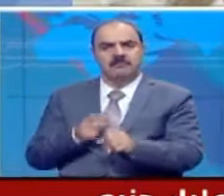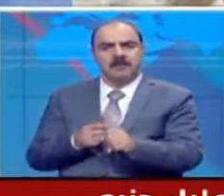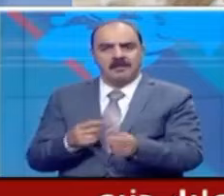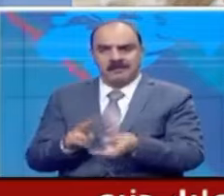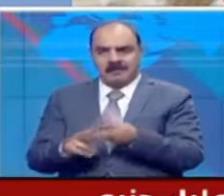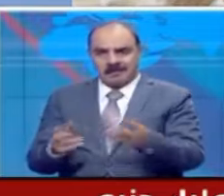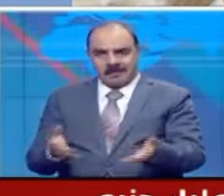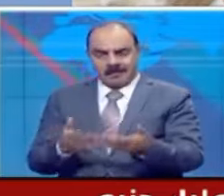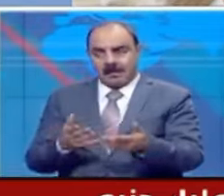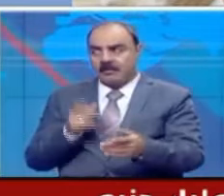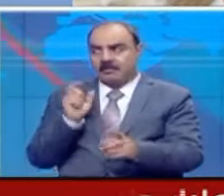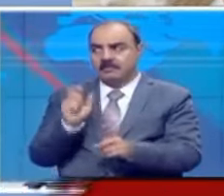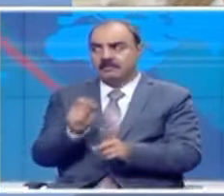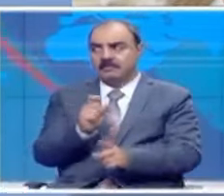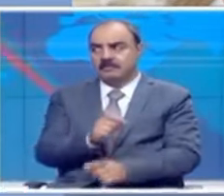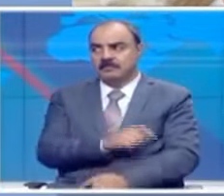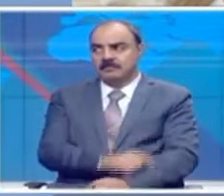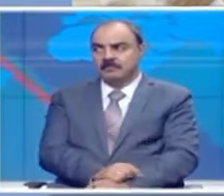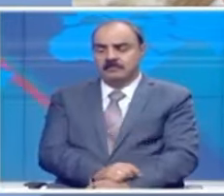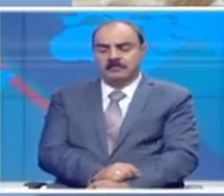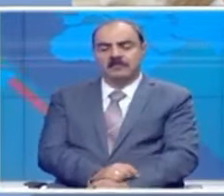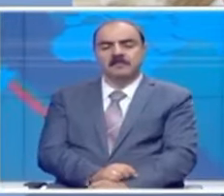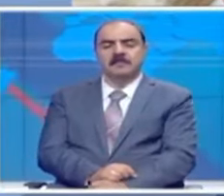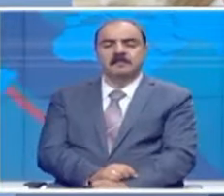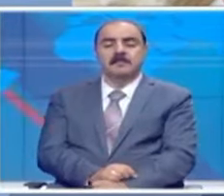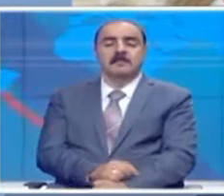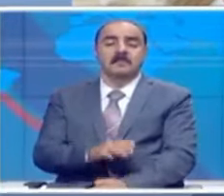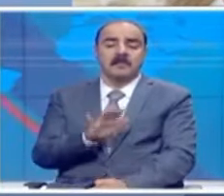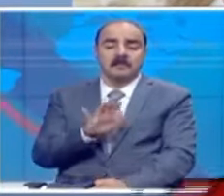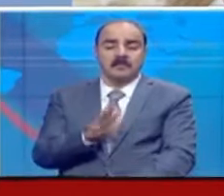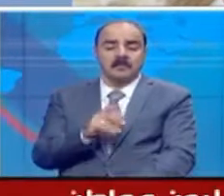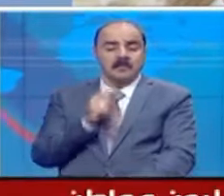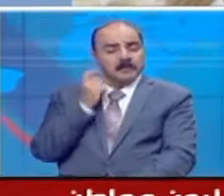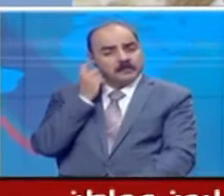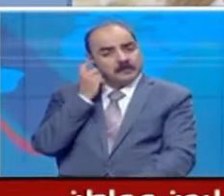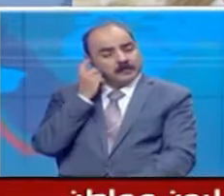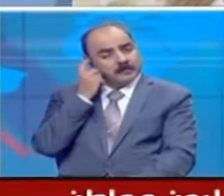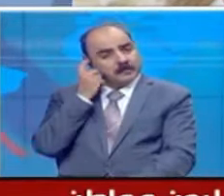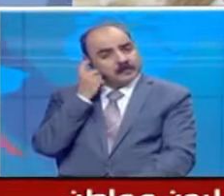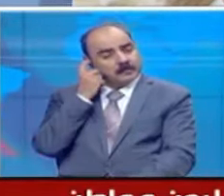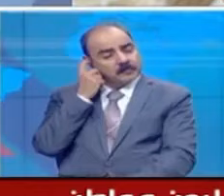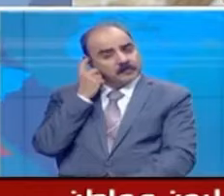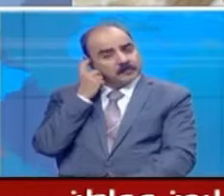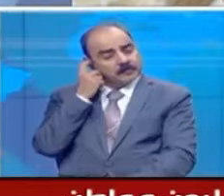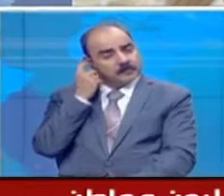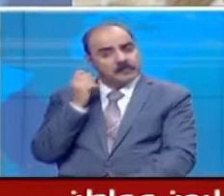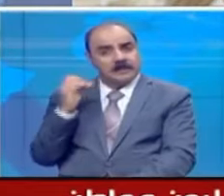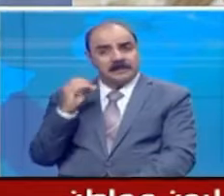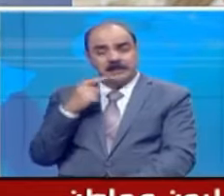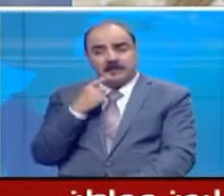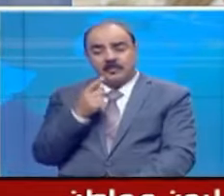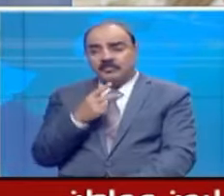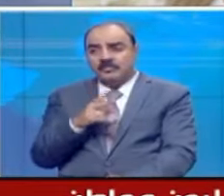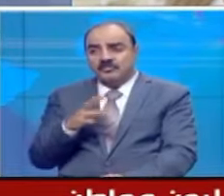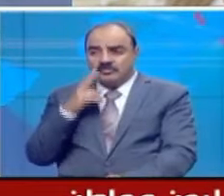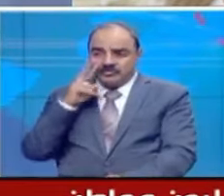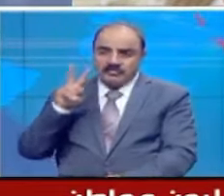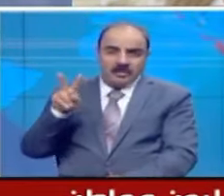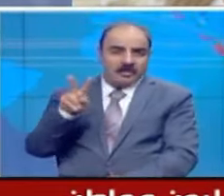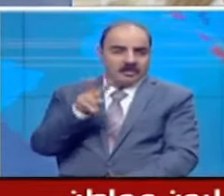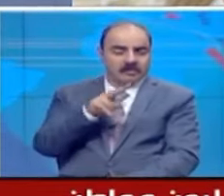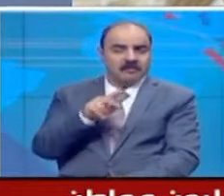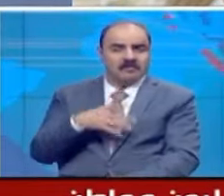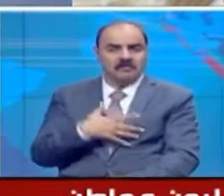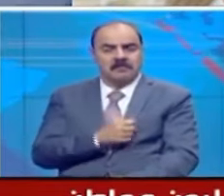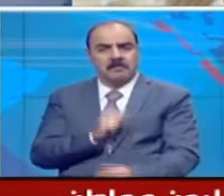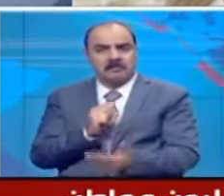يتلاعب بالوضع الاقتصادي داخل مصر. في تصوري أيضا أن اهتمام الرئيس بالعديد من الفئات وخاصة